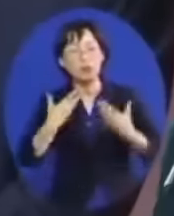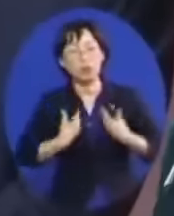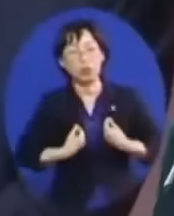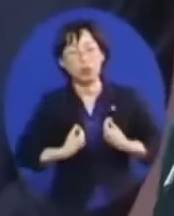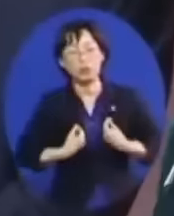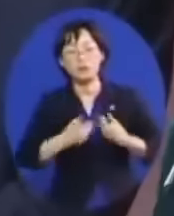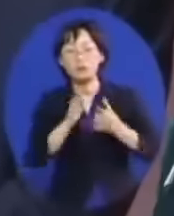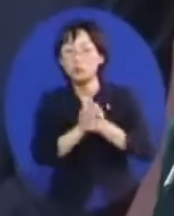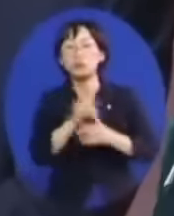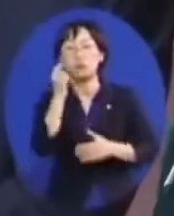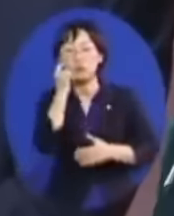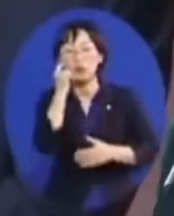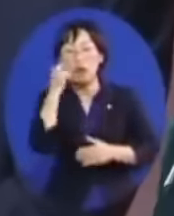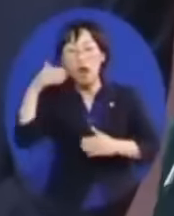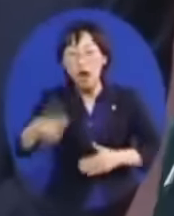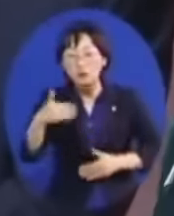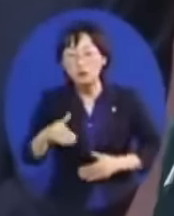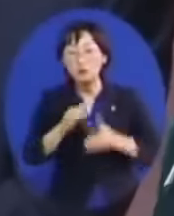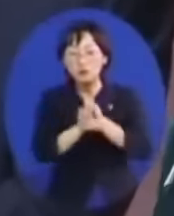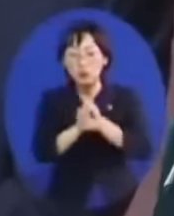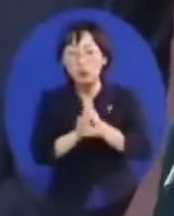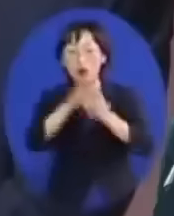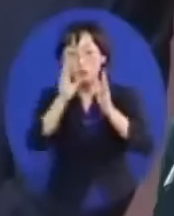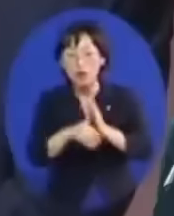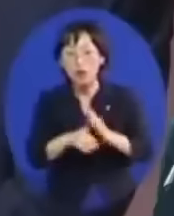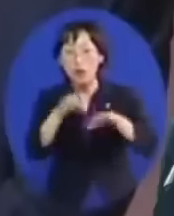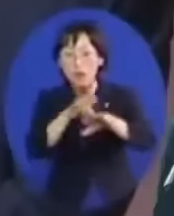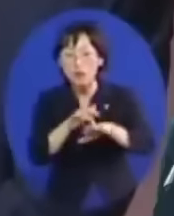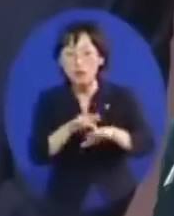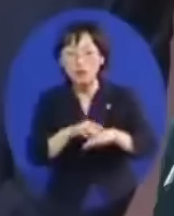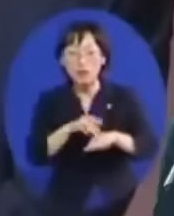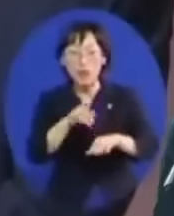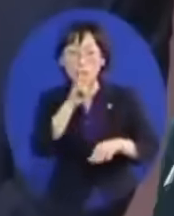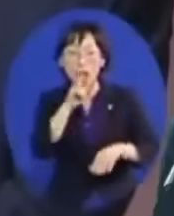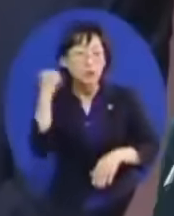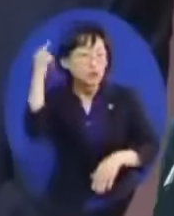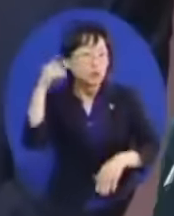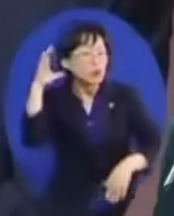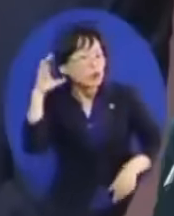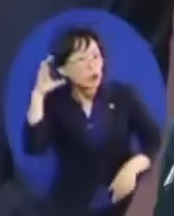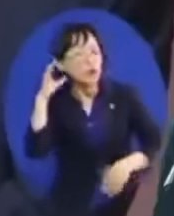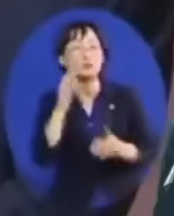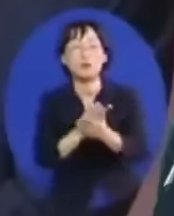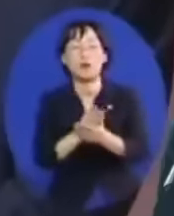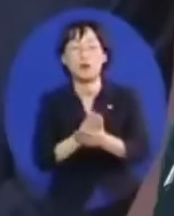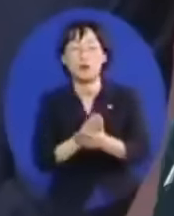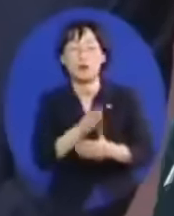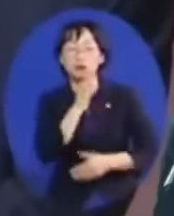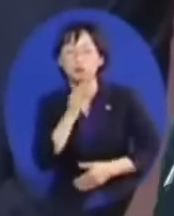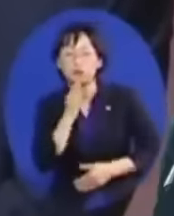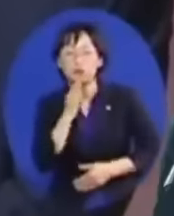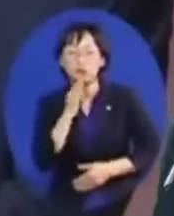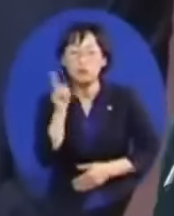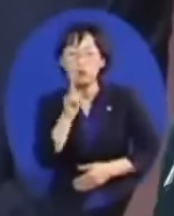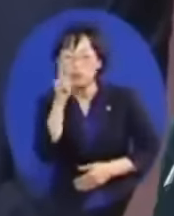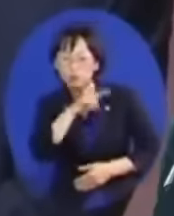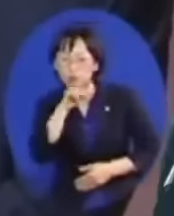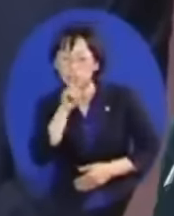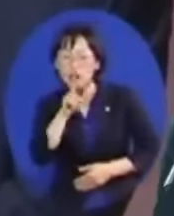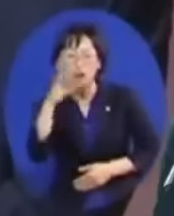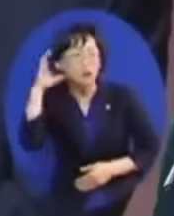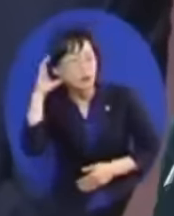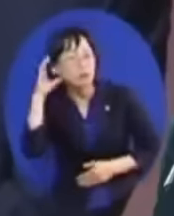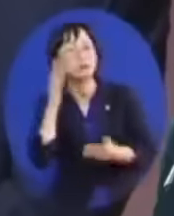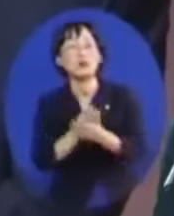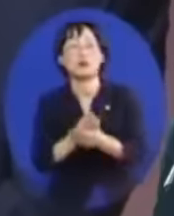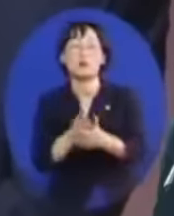못하게 되는 것입니다. 아직 기도할 때는 마귀의 말에 귀를 기울이지 말아야 되는 것입니다. 부정적인 말에 귀를 기울이지 말아야 되는